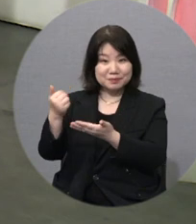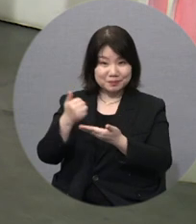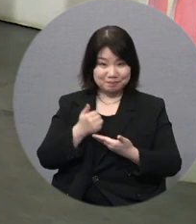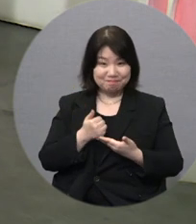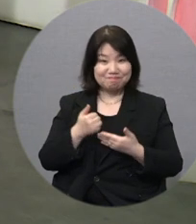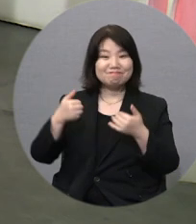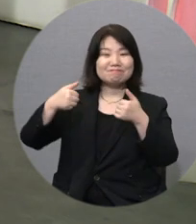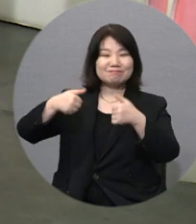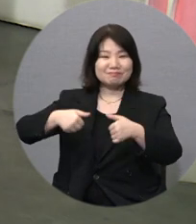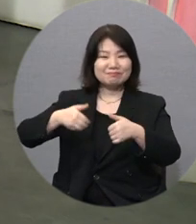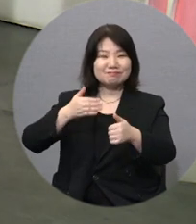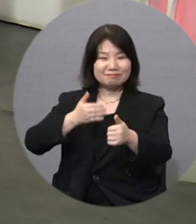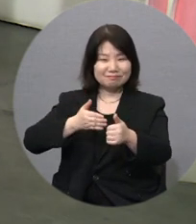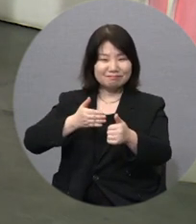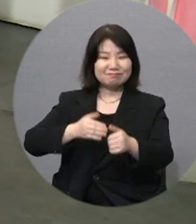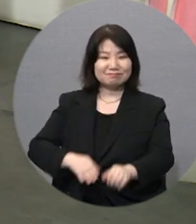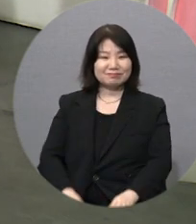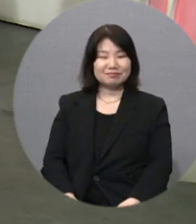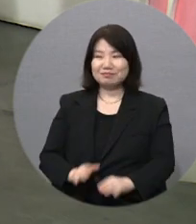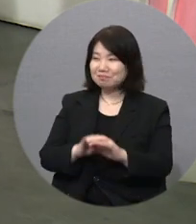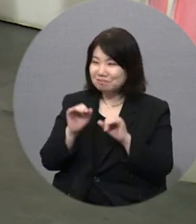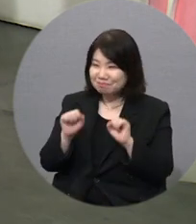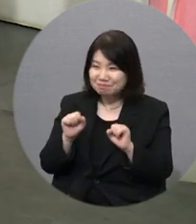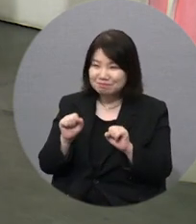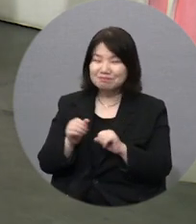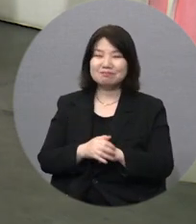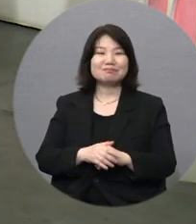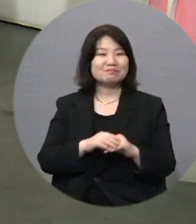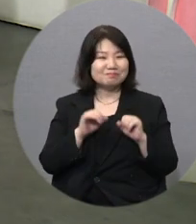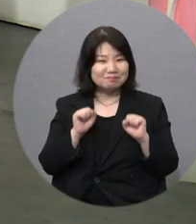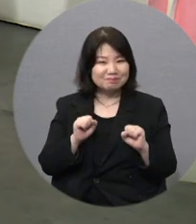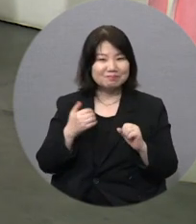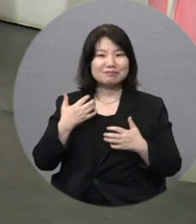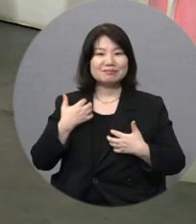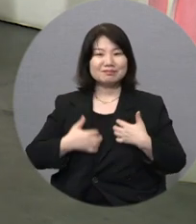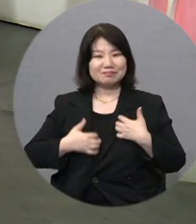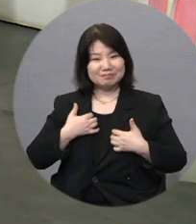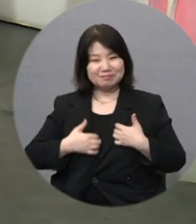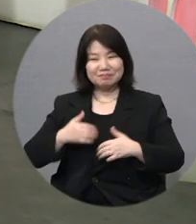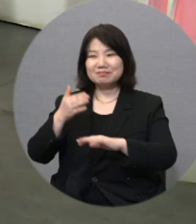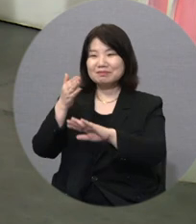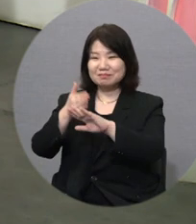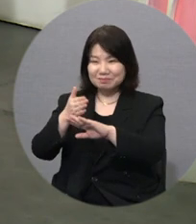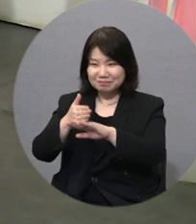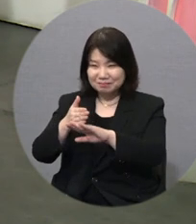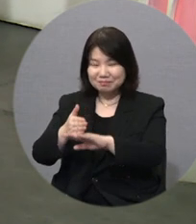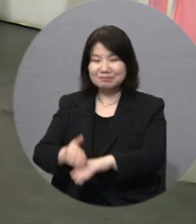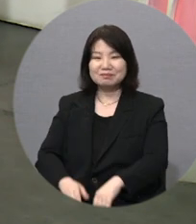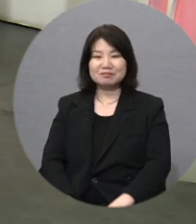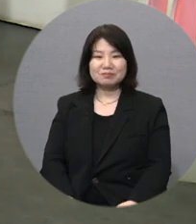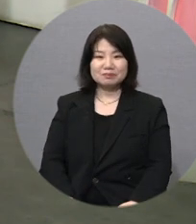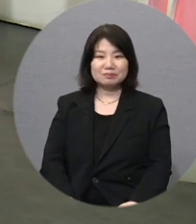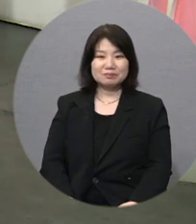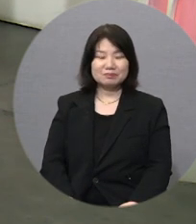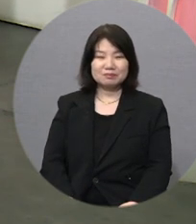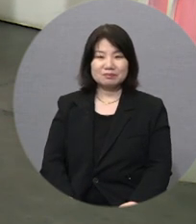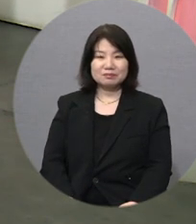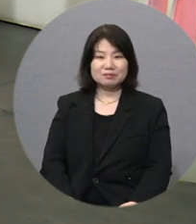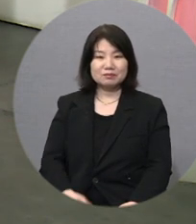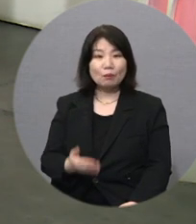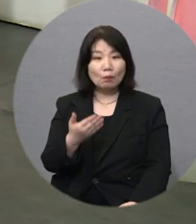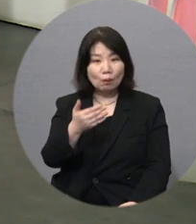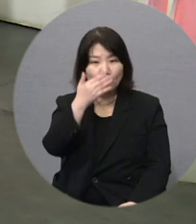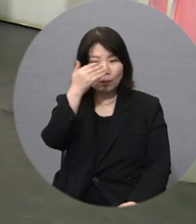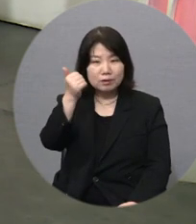사 한번 나눠 주세요 반갑습니다 안녕하세요 반갑습니다 감사합니다네네 우리 지금 학